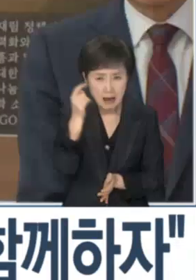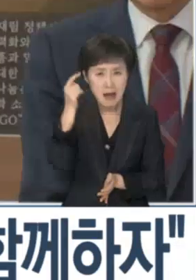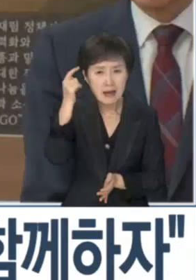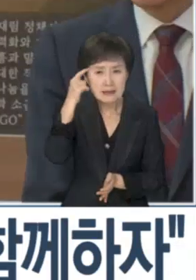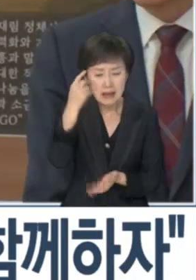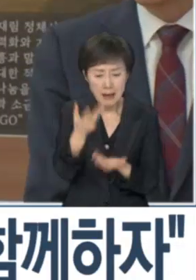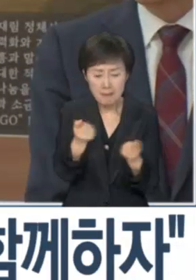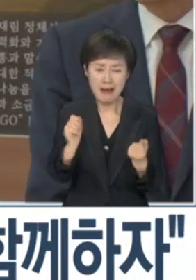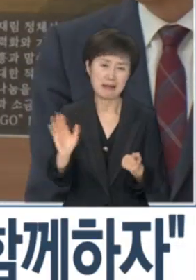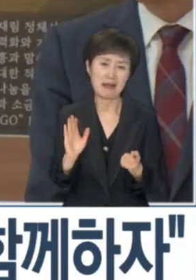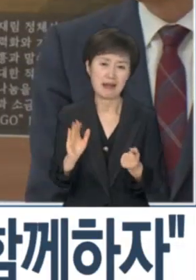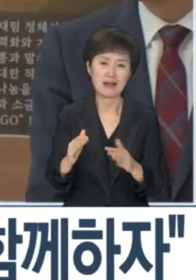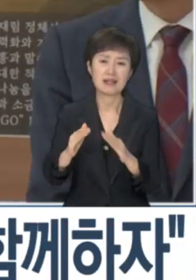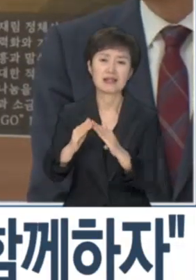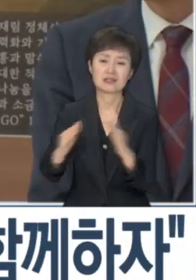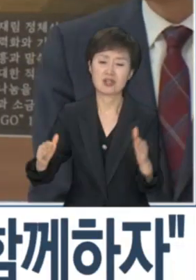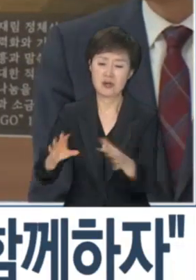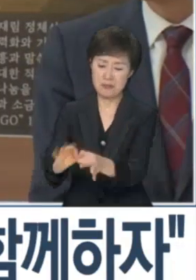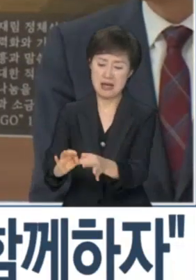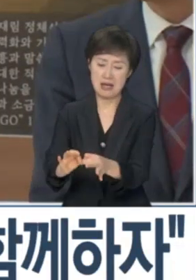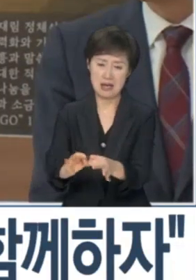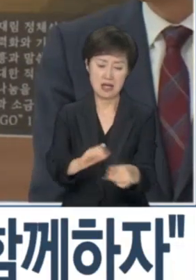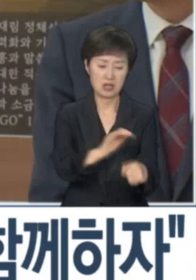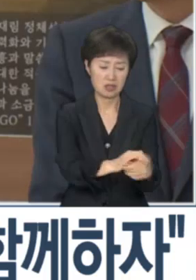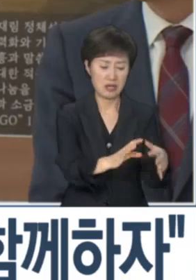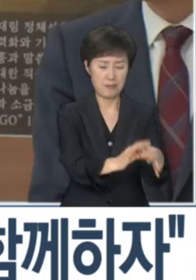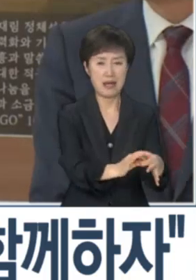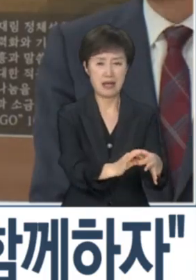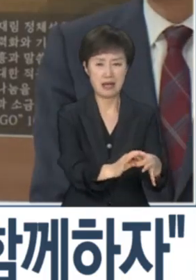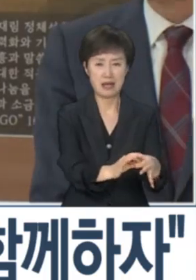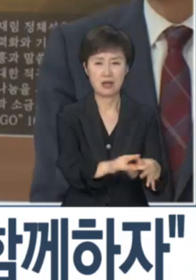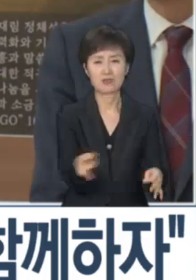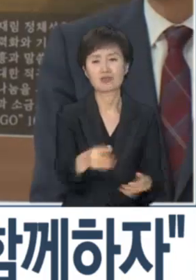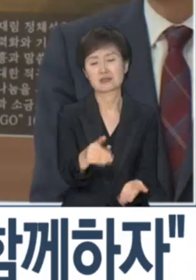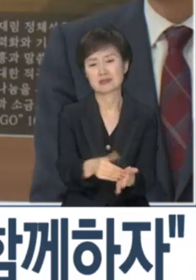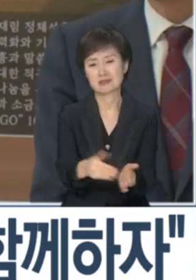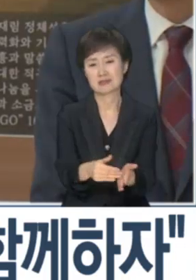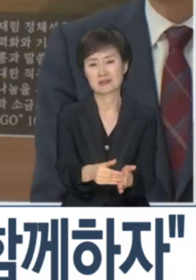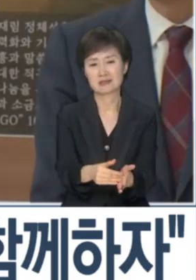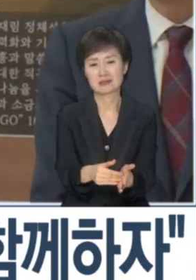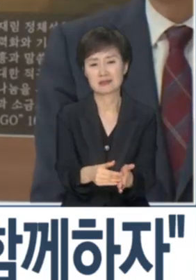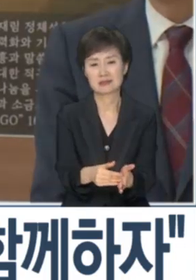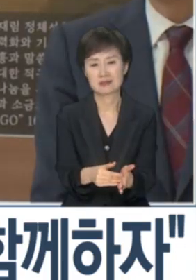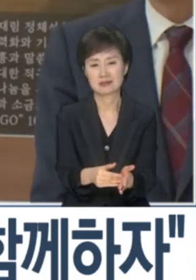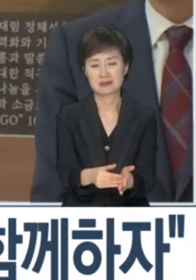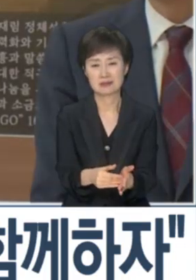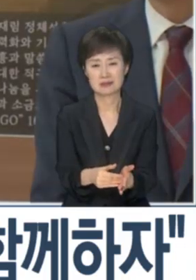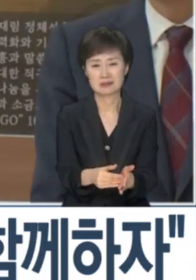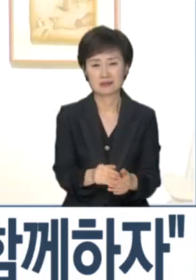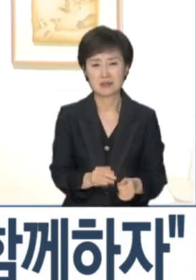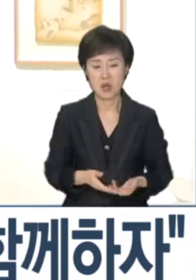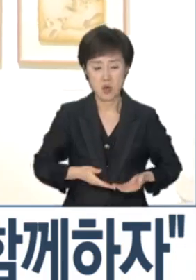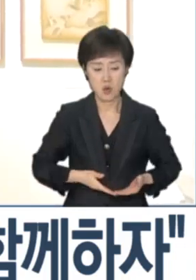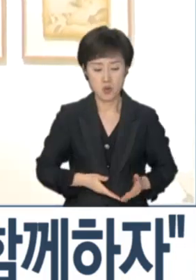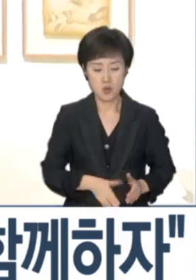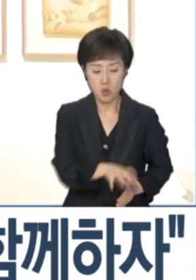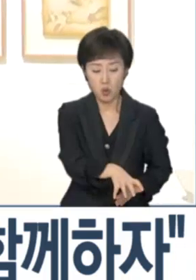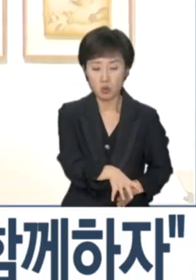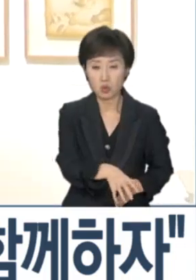뭐 지역주의에 기대고 그리고 무지개 정당이라고 정당의 어떤 그 보수적인 그리고 진보적인